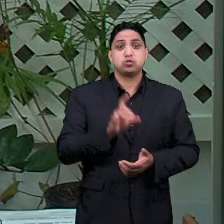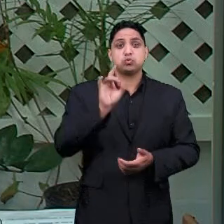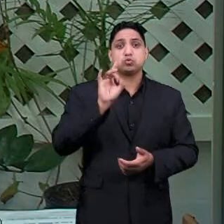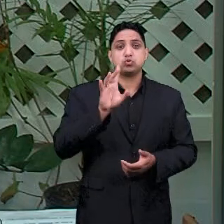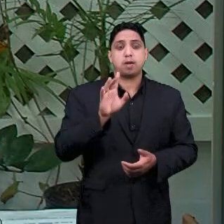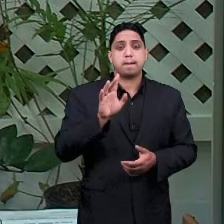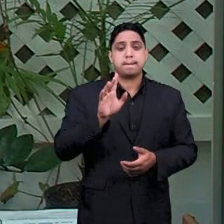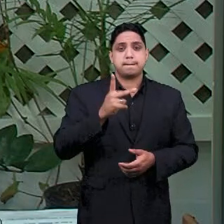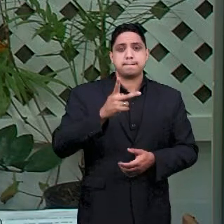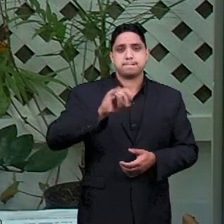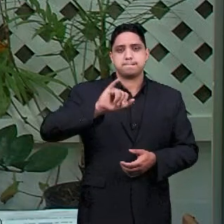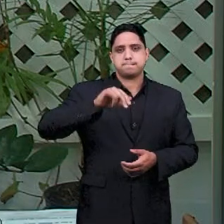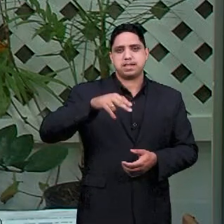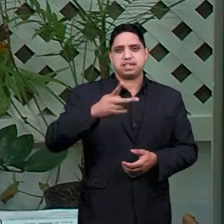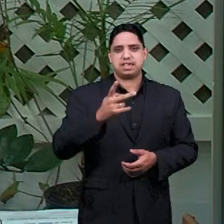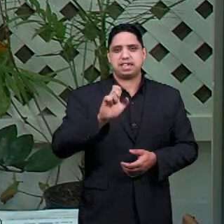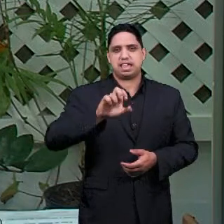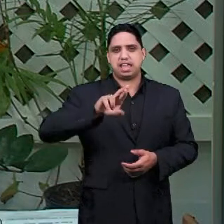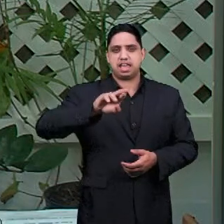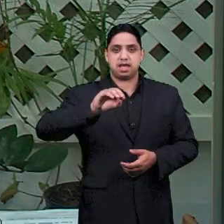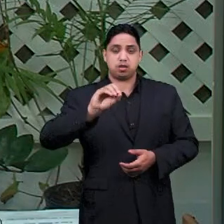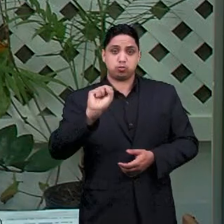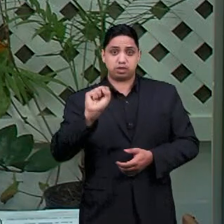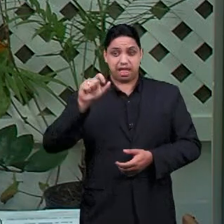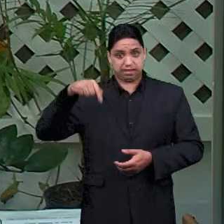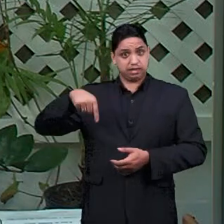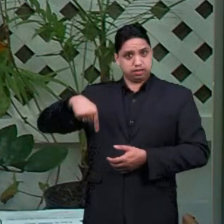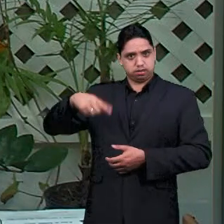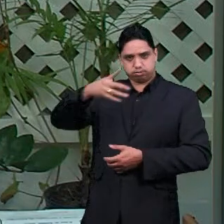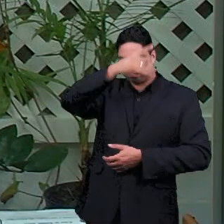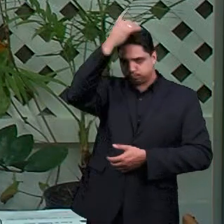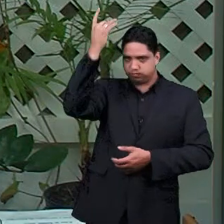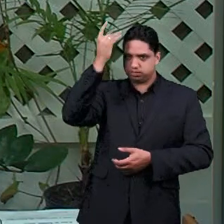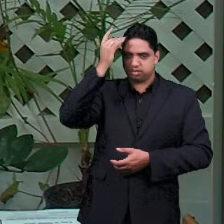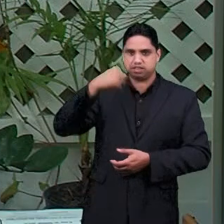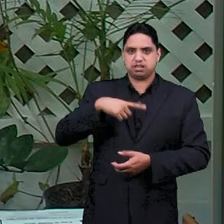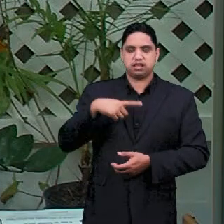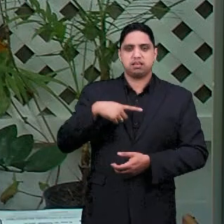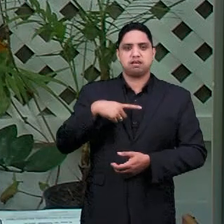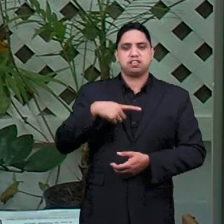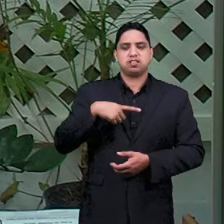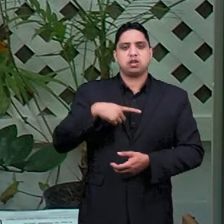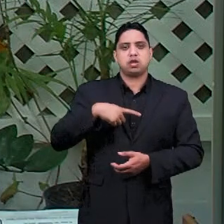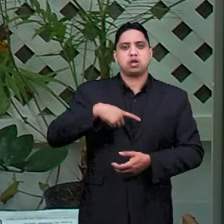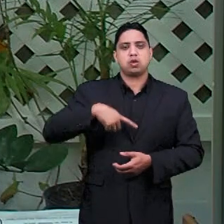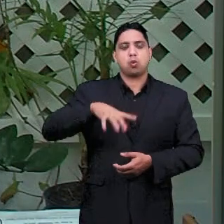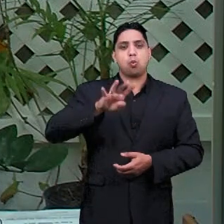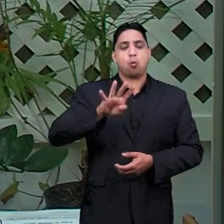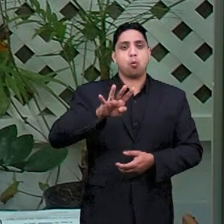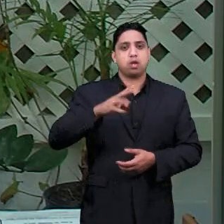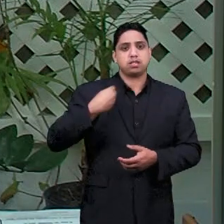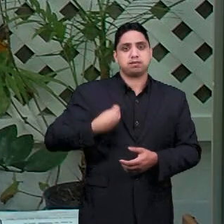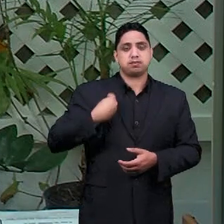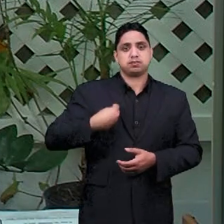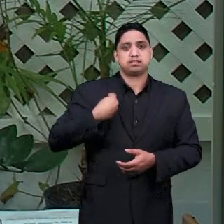église. Juste dans la ville de Pinheiros, dans la ville dans l'état de Espírito Santo.